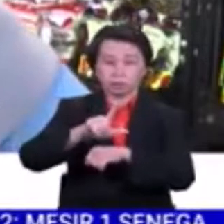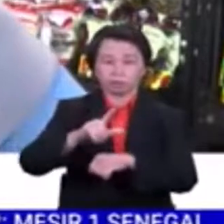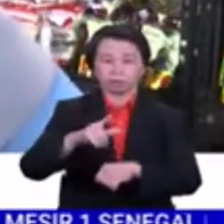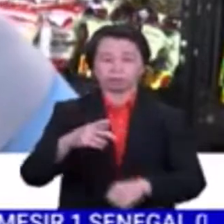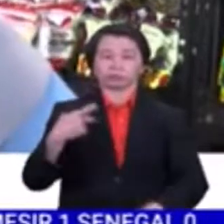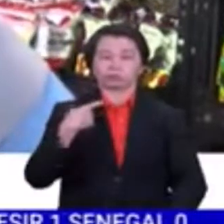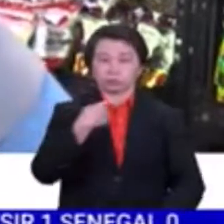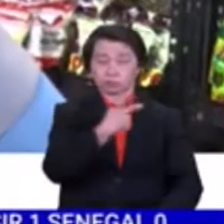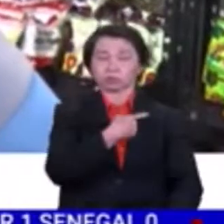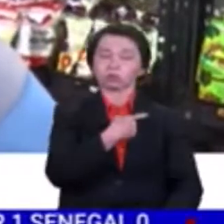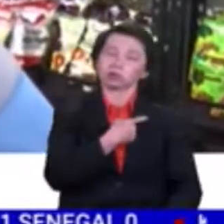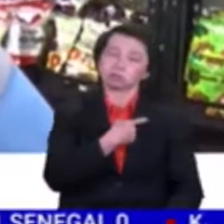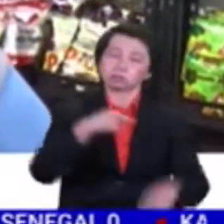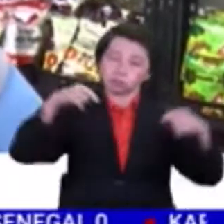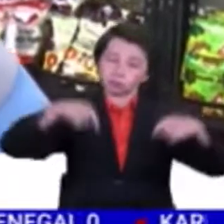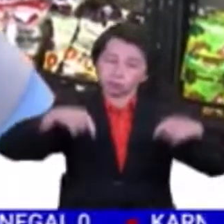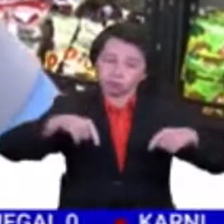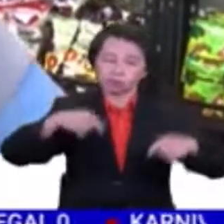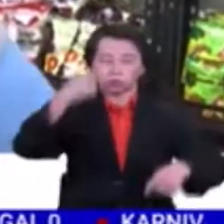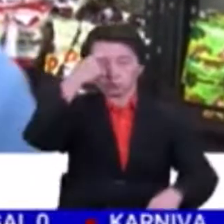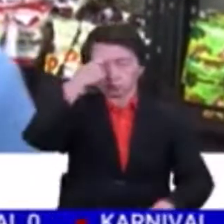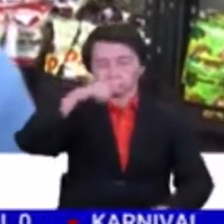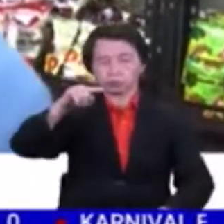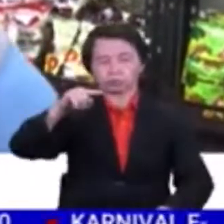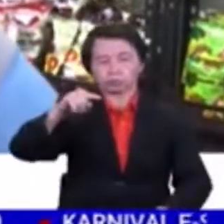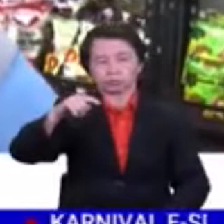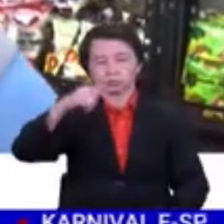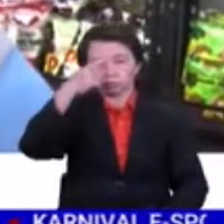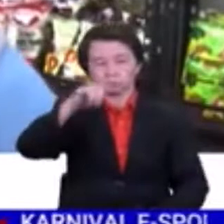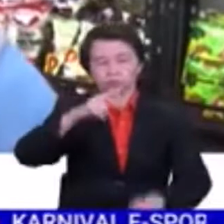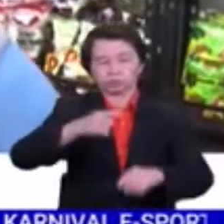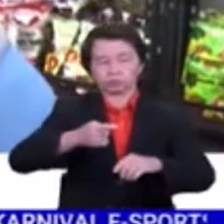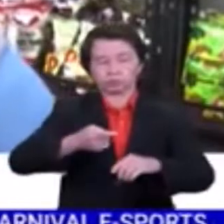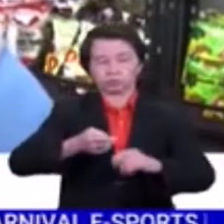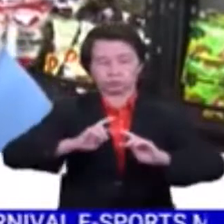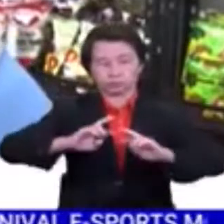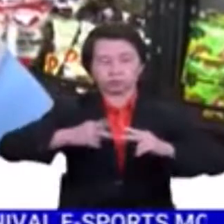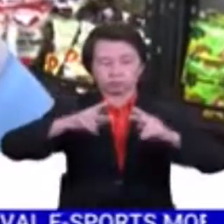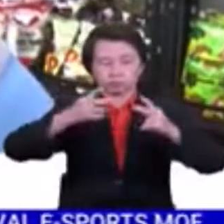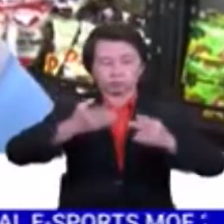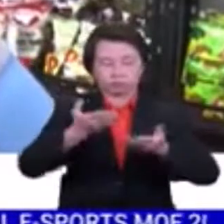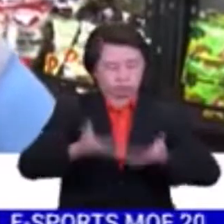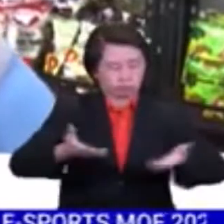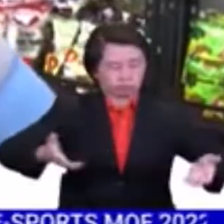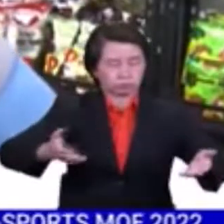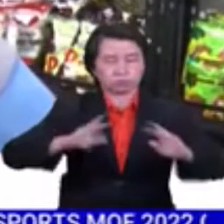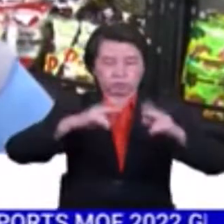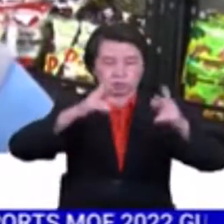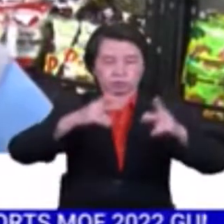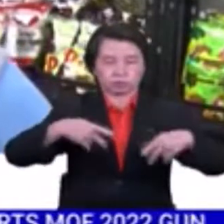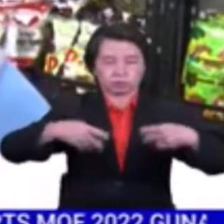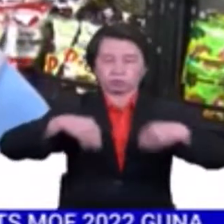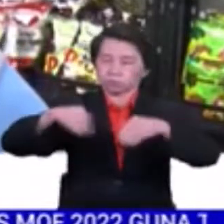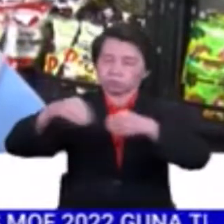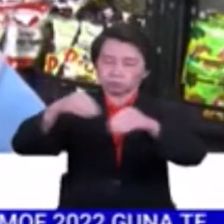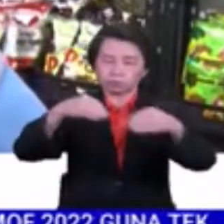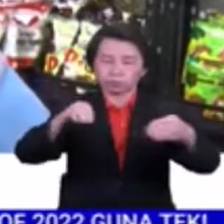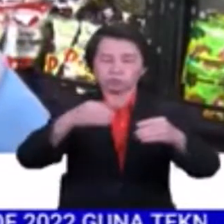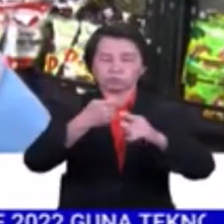kami di sini adalah untuk meningkatkan barang pemasaran